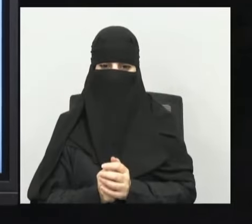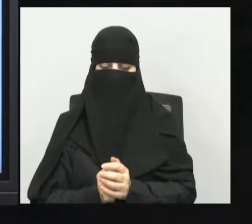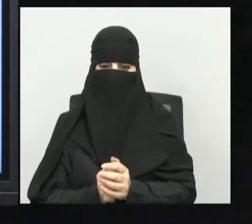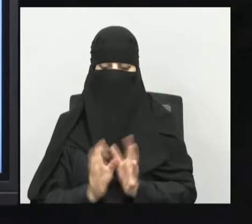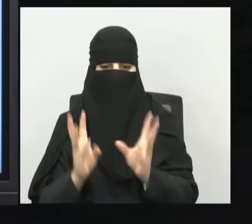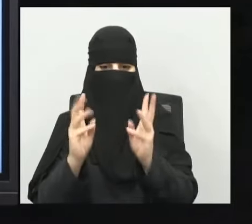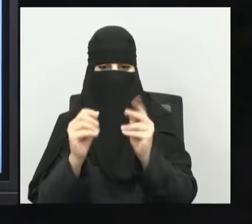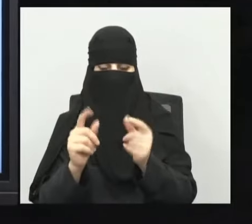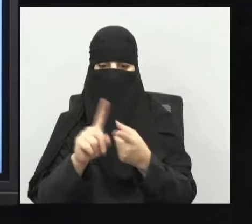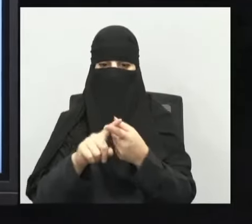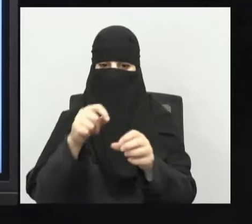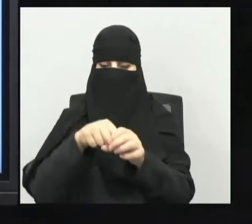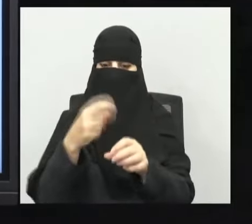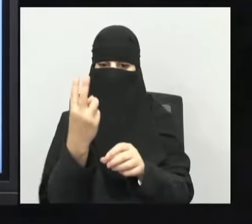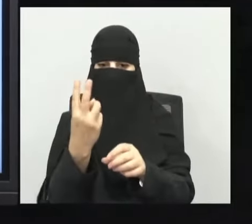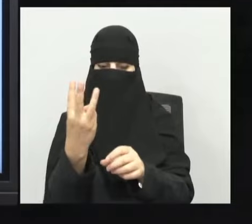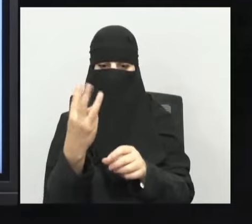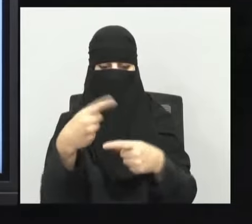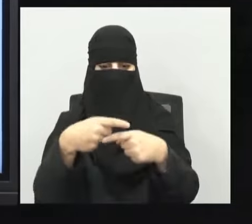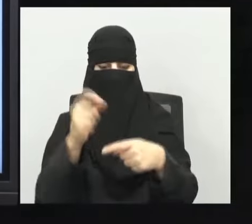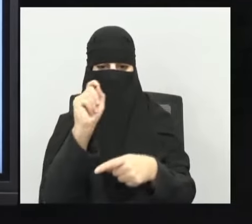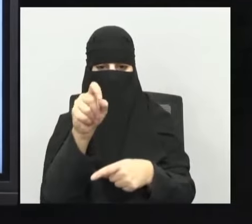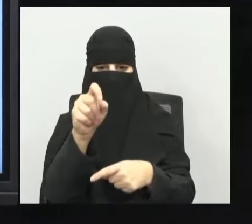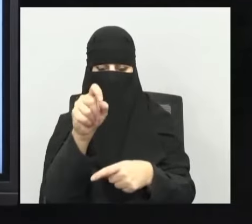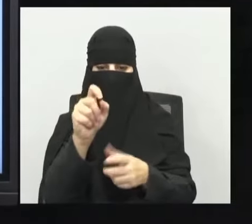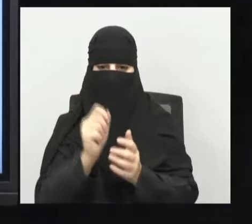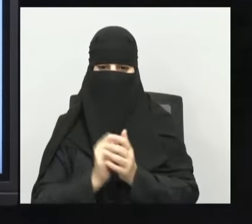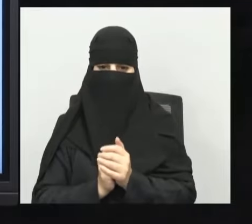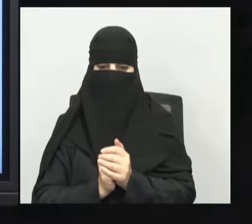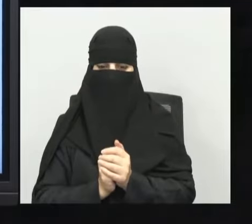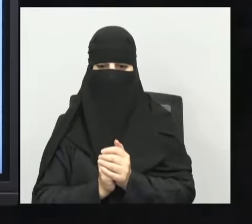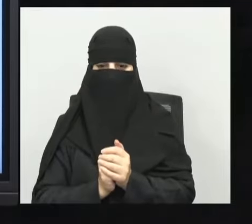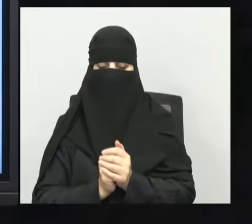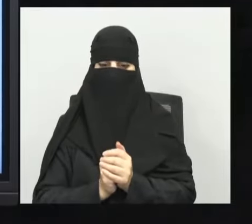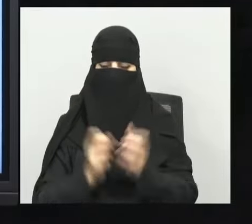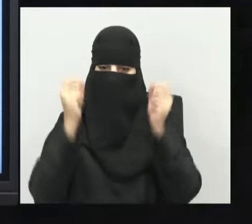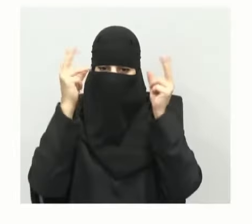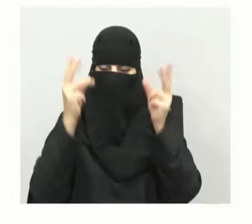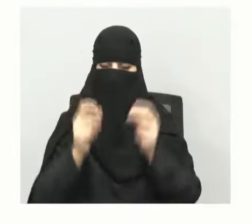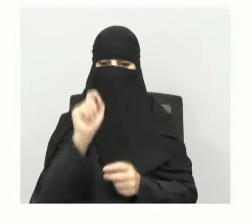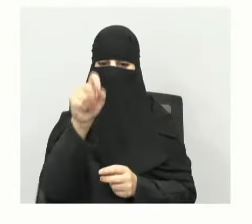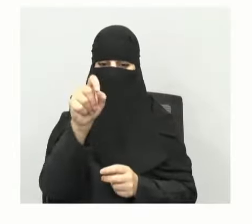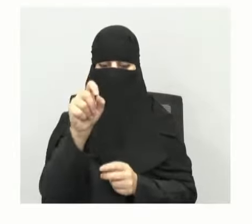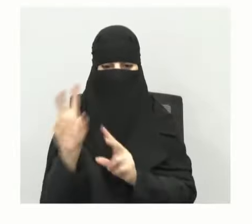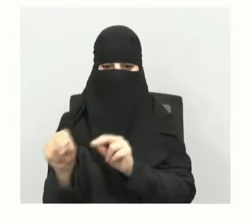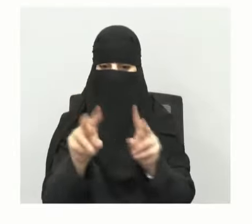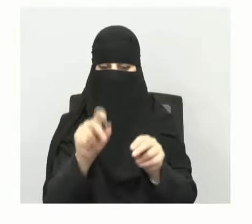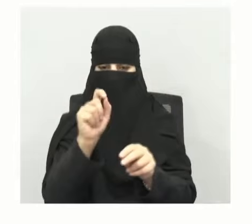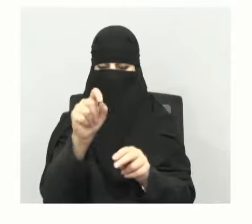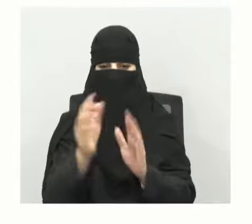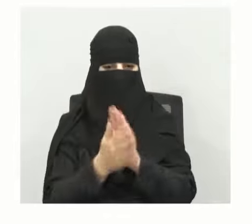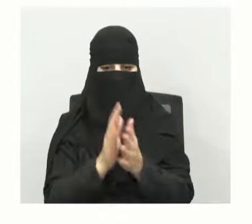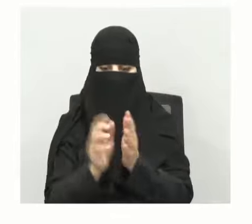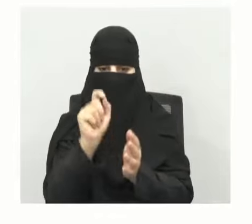ما هو العدد اللي اضربه في الثلاثه فيكون الناتج صفر مبدعين الصفر لا يوجد الا